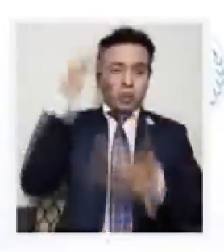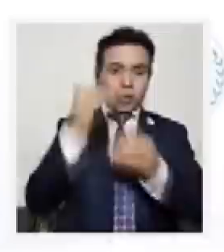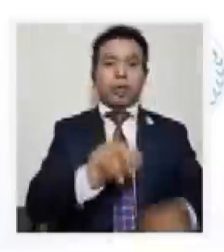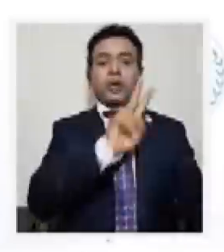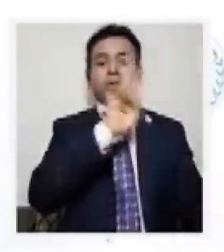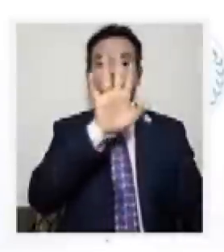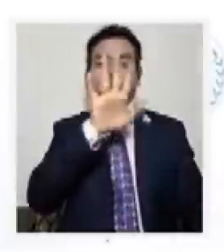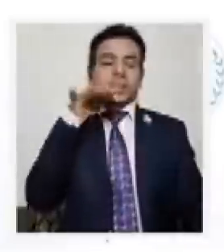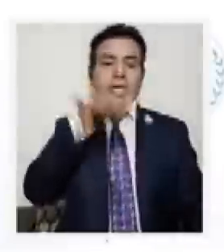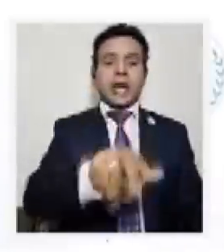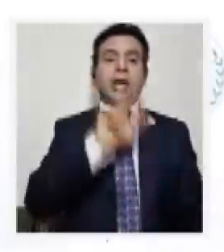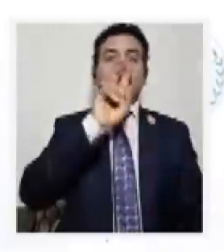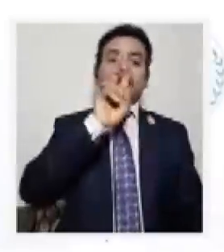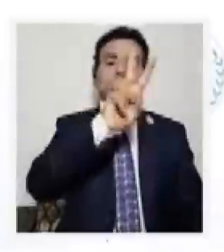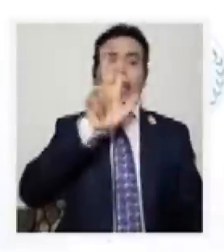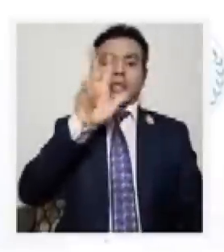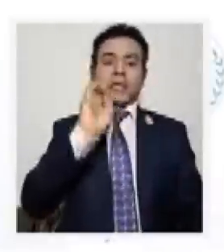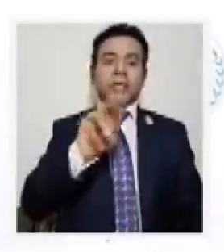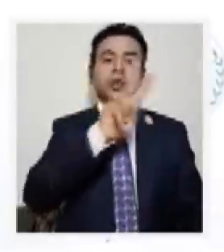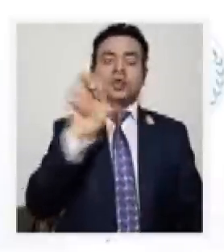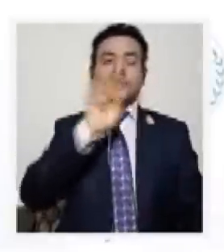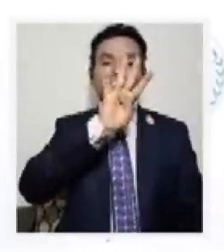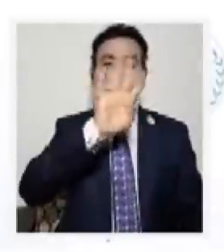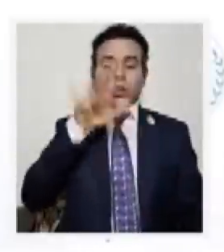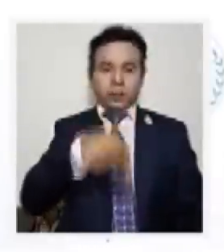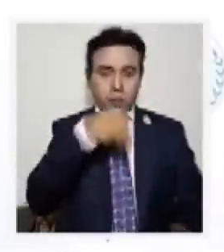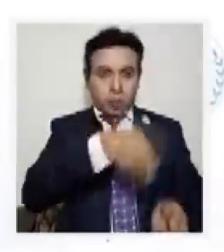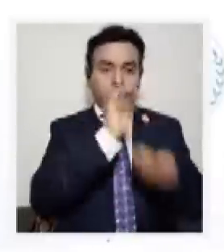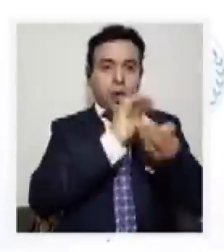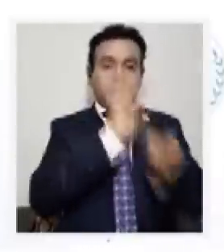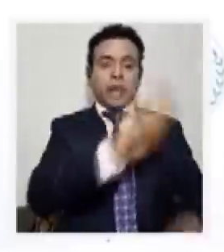23,76,564টি ব্যক্তিগত সুরক্ষা সামগ্রী, এবং এ পর্যন্ত সংগৃহীত হয়েছে